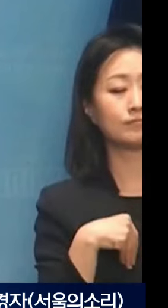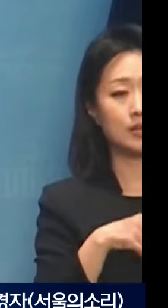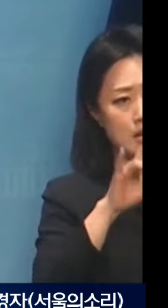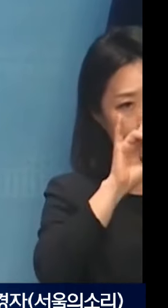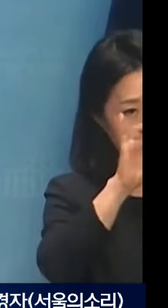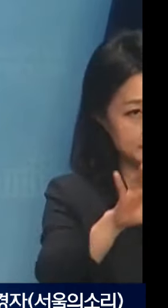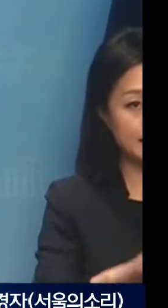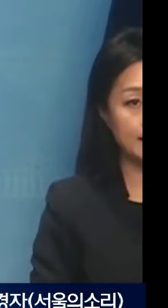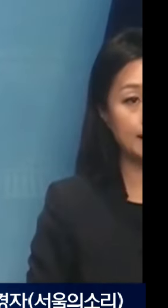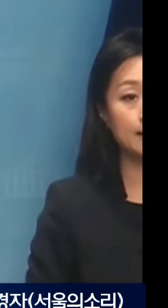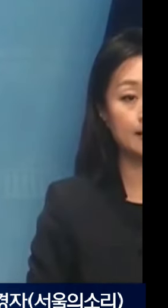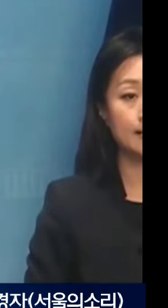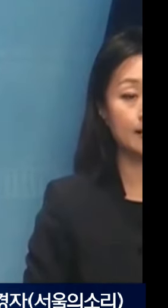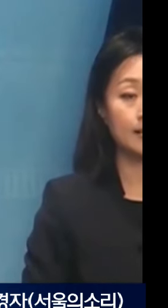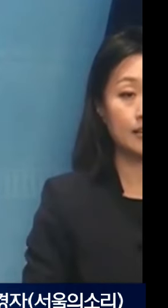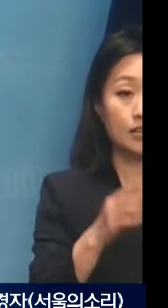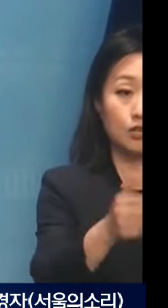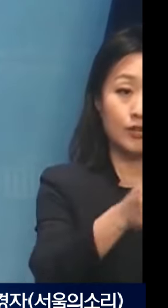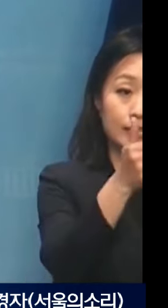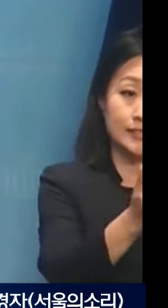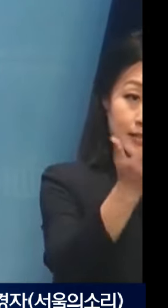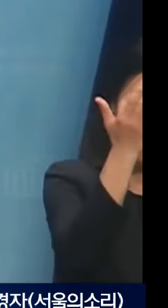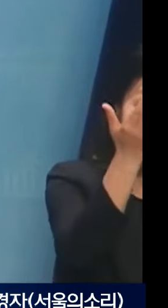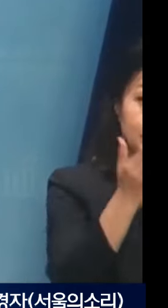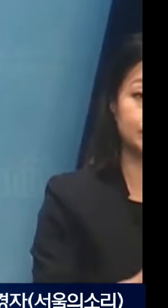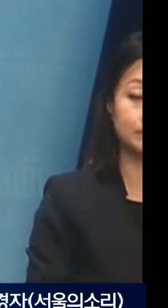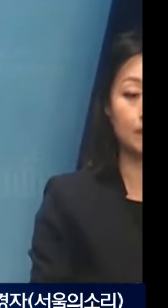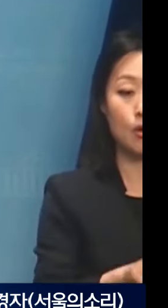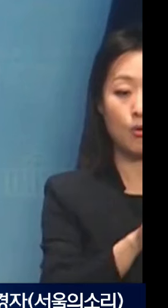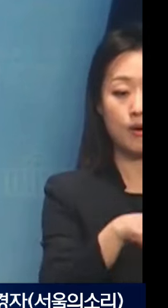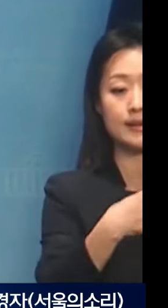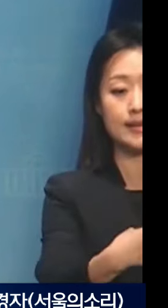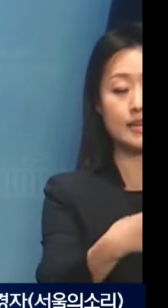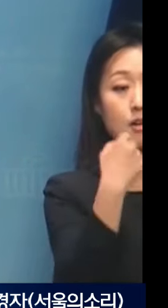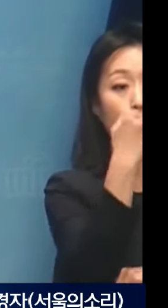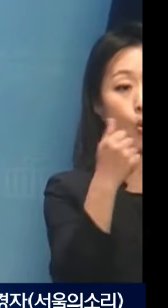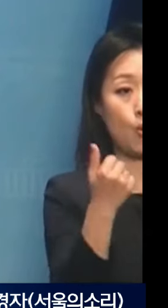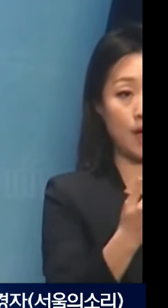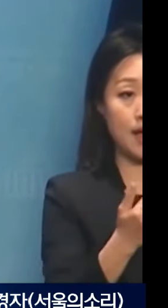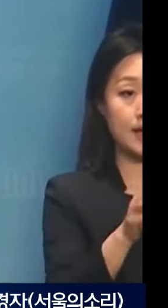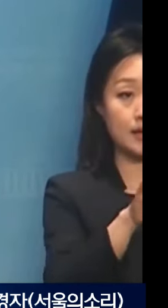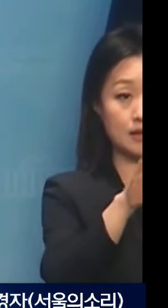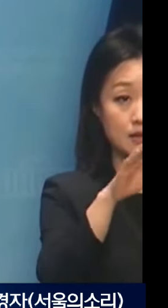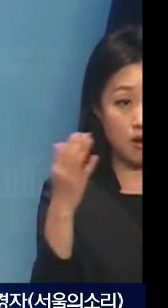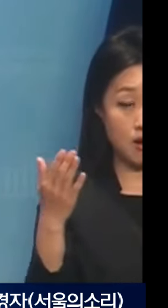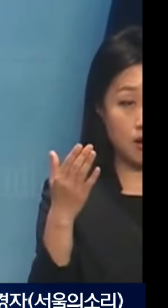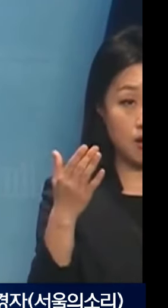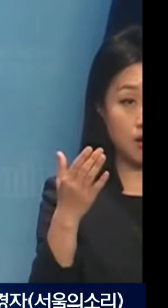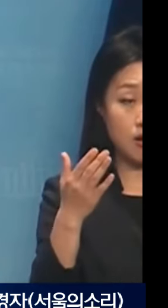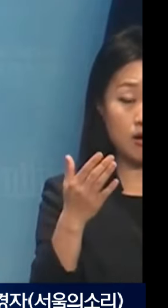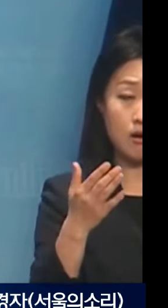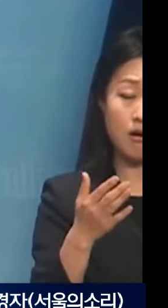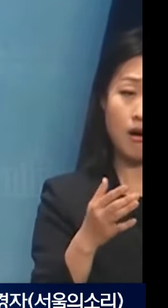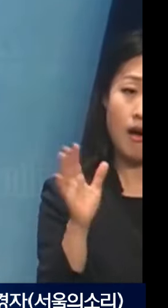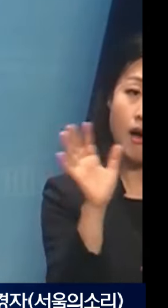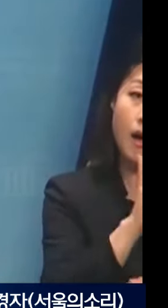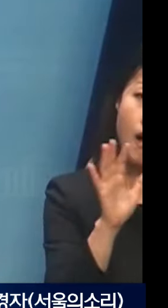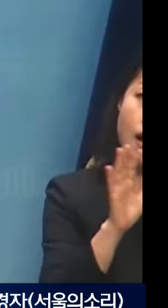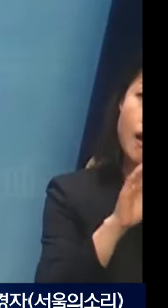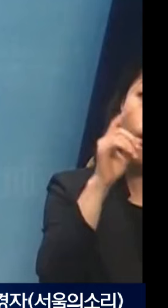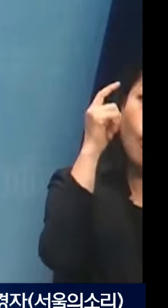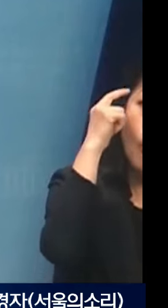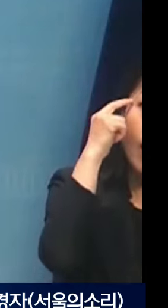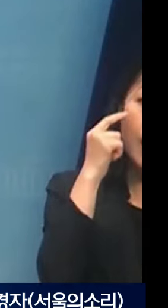없습니다. 의장께서 5월 2일 예정된 본회의를 개의하지 않으려는 이유가